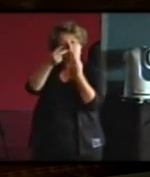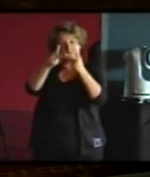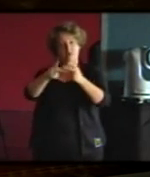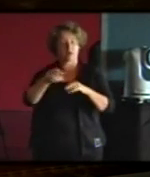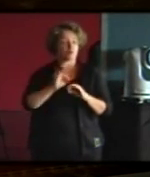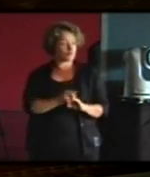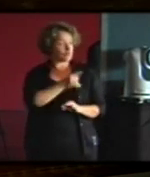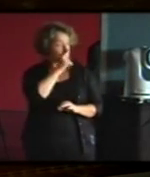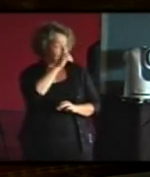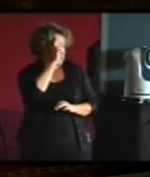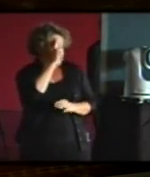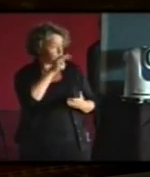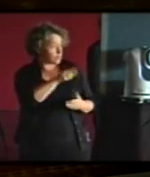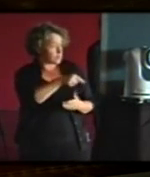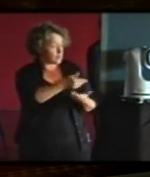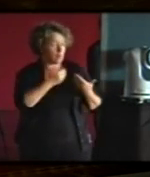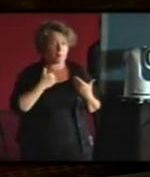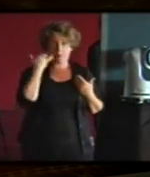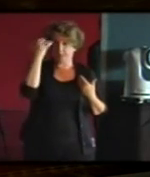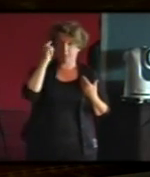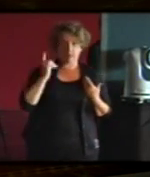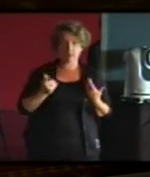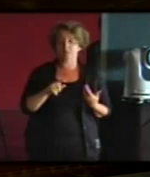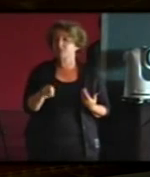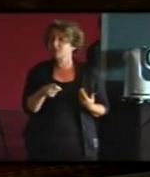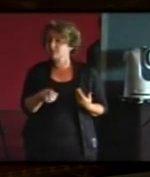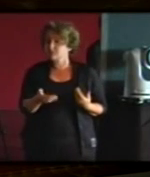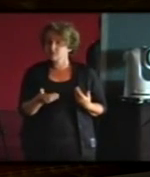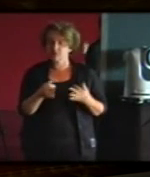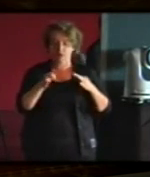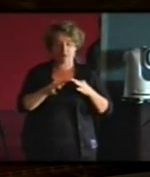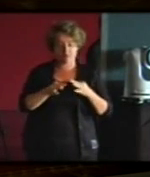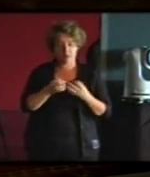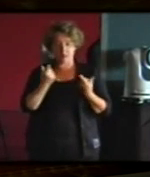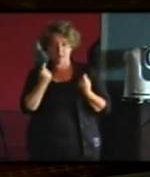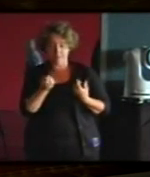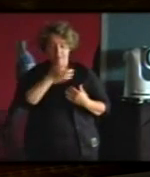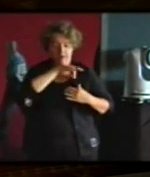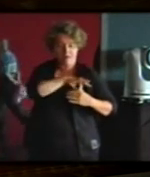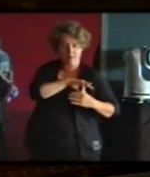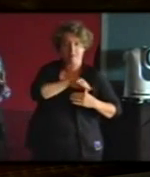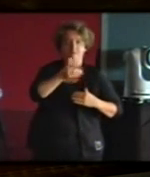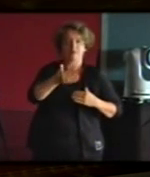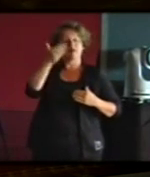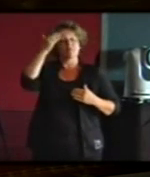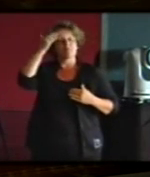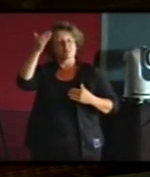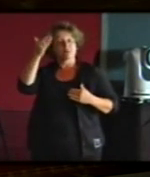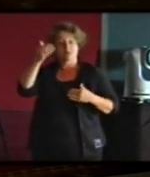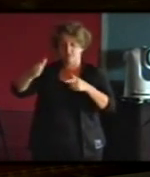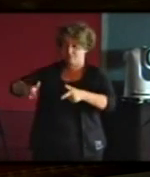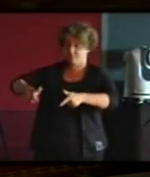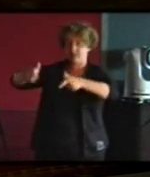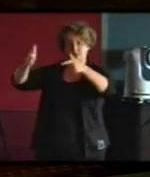disais de toute part. Je ne suis absolument pas inquiet pour l'immobilier qui est situé dans un endroit où le bâtiment, où le foncier